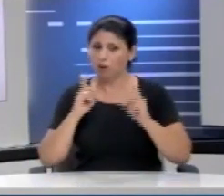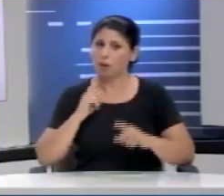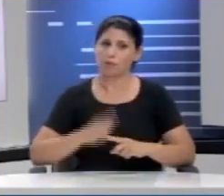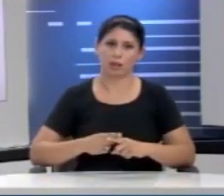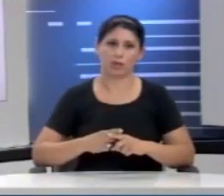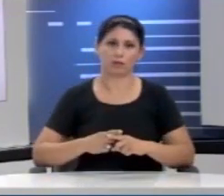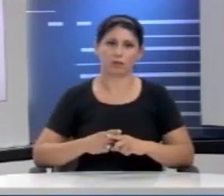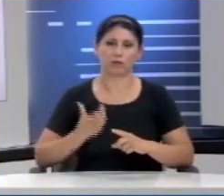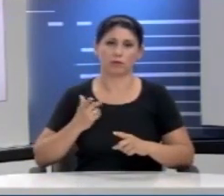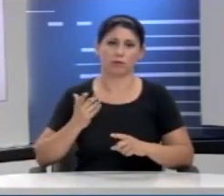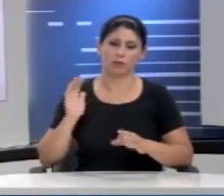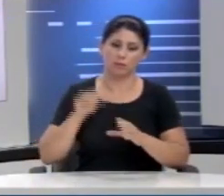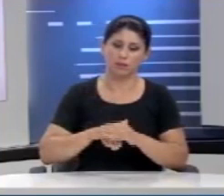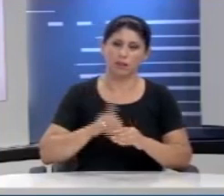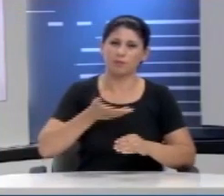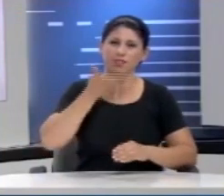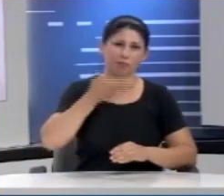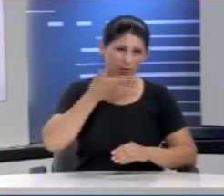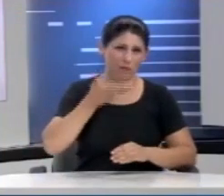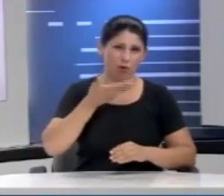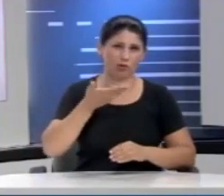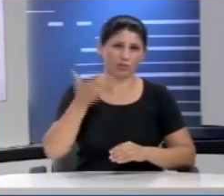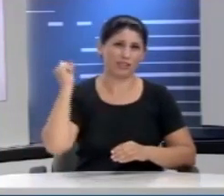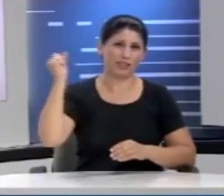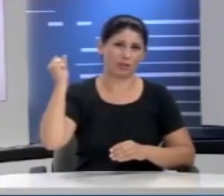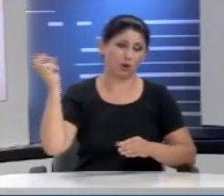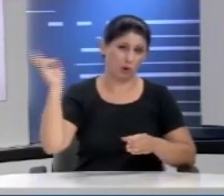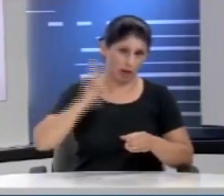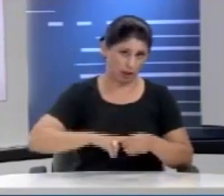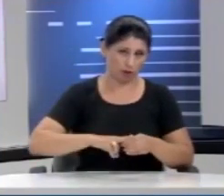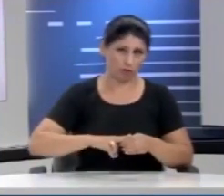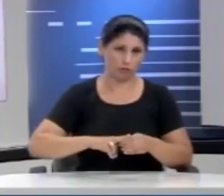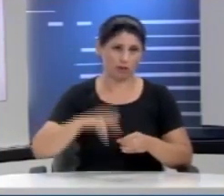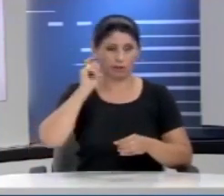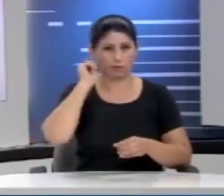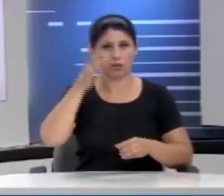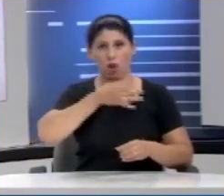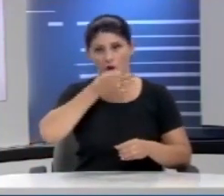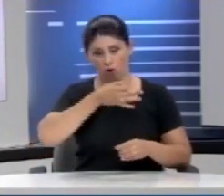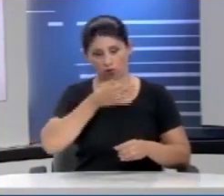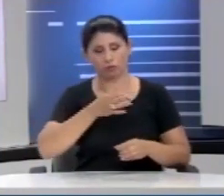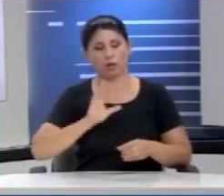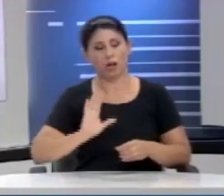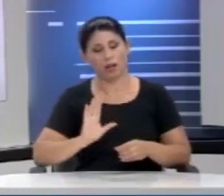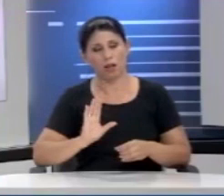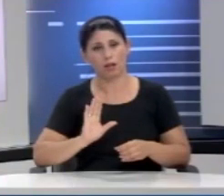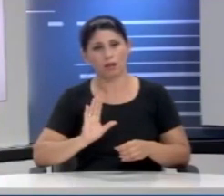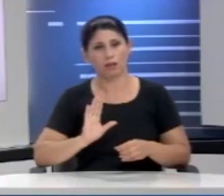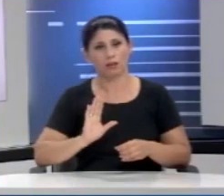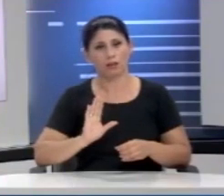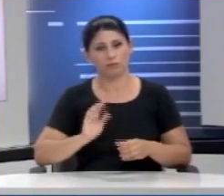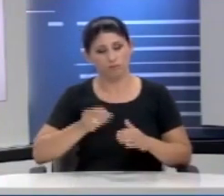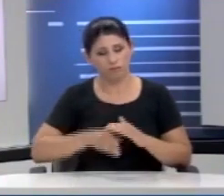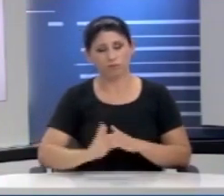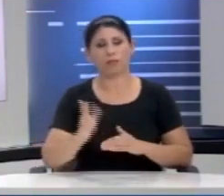απλά συμμετέχοντας σε μνημόσυνα για τους ηρωικούς νεκρούς και σε επαιτειακούς λόγους, αλλά για